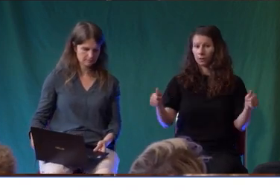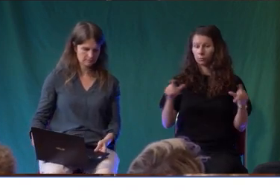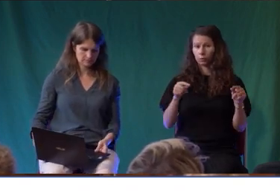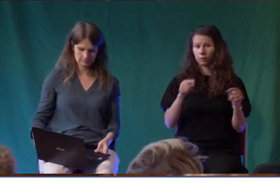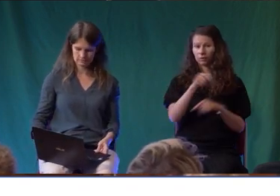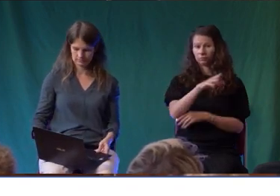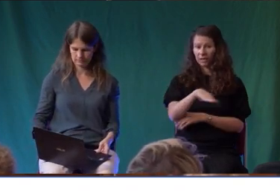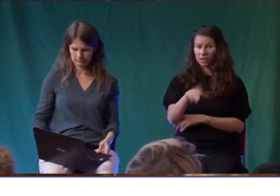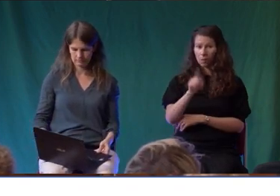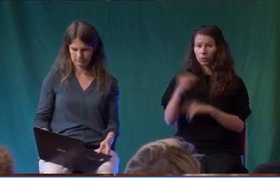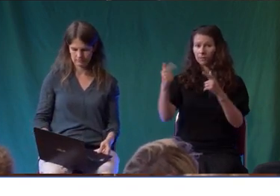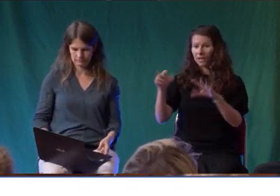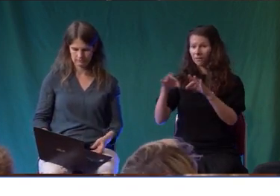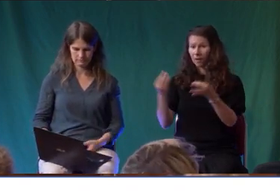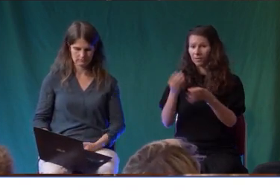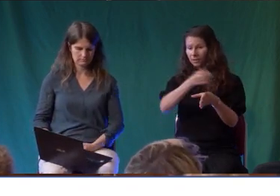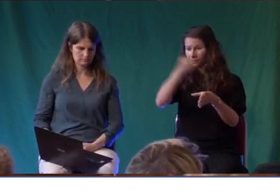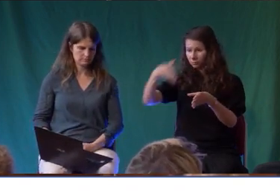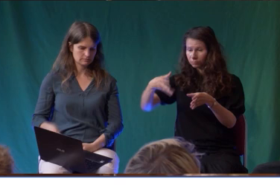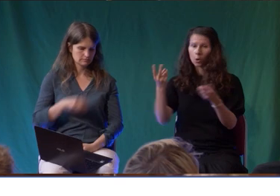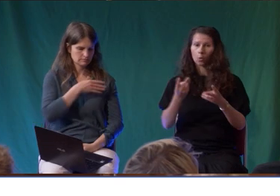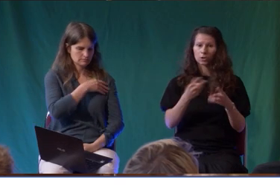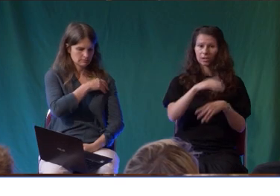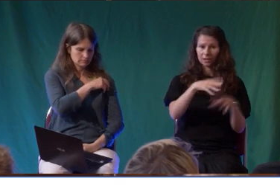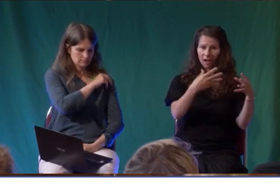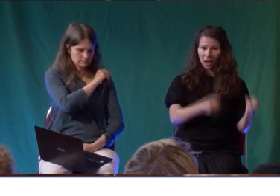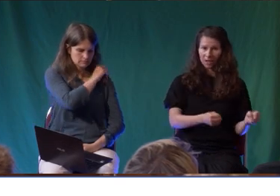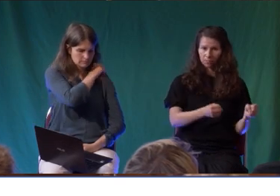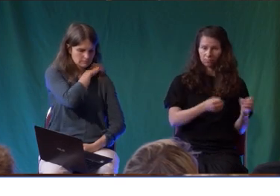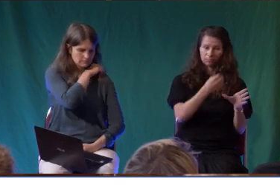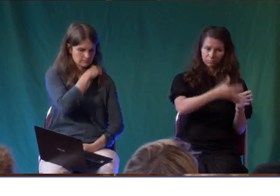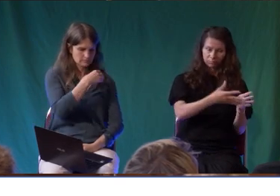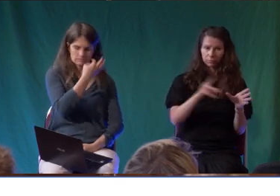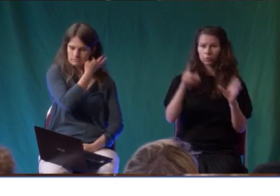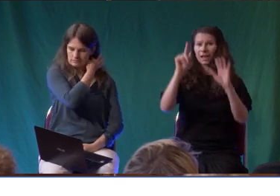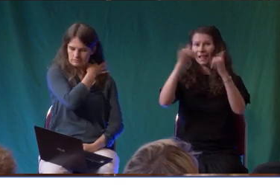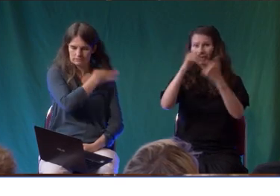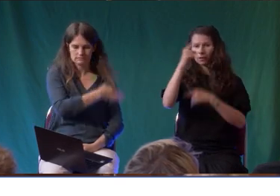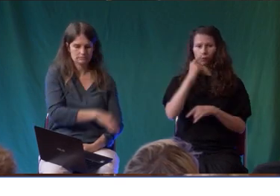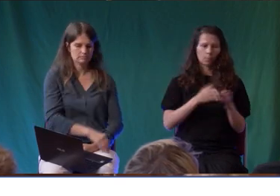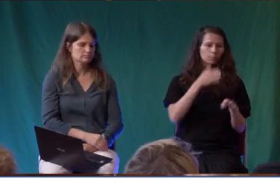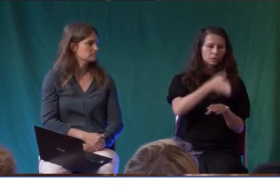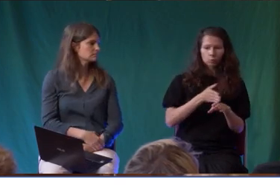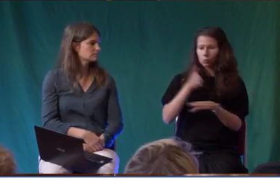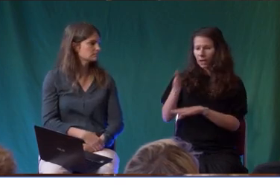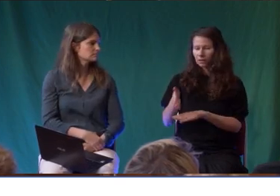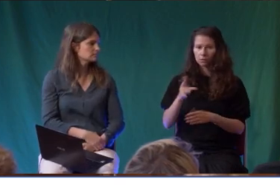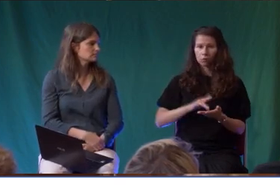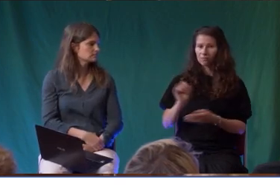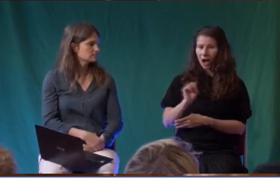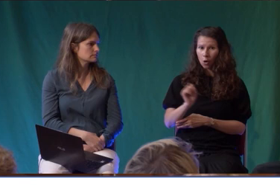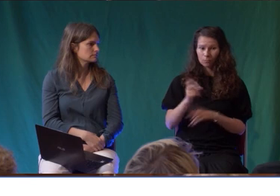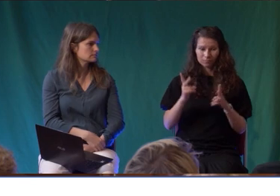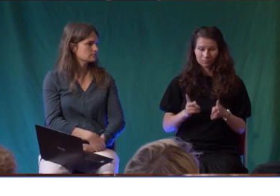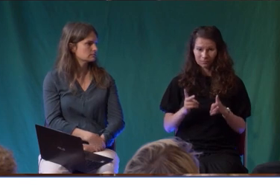in ein Kinderheim und die Eltern ihre Kinder nur noch besuchen können weil einfach keine geeignete Hilfe zu finden ist das ist ein